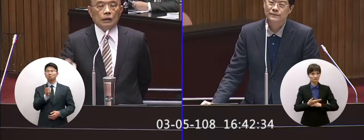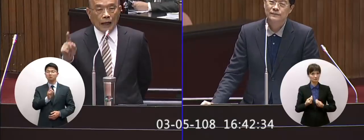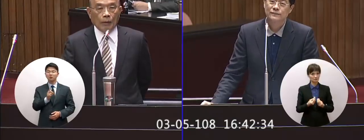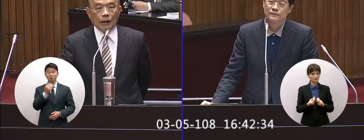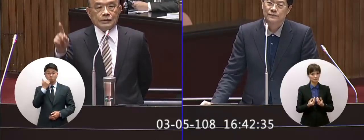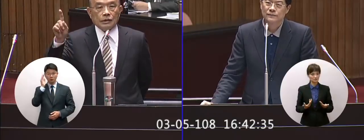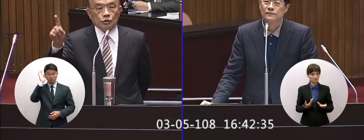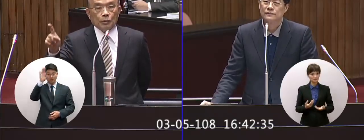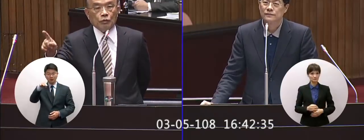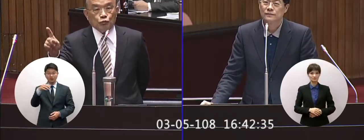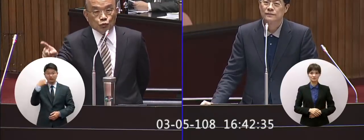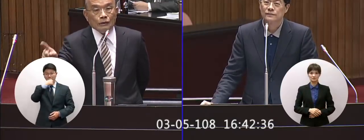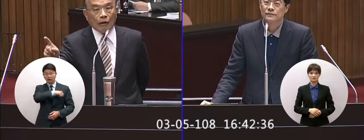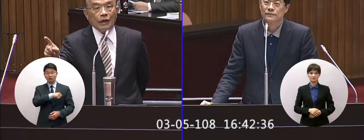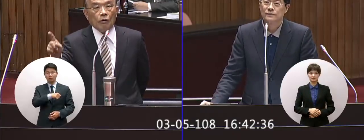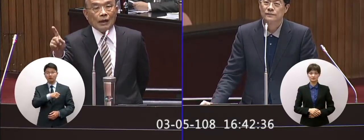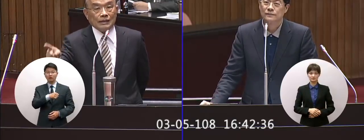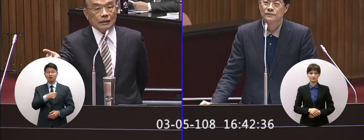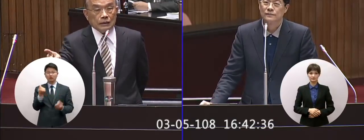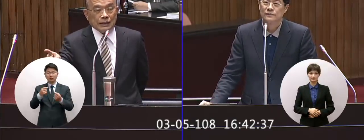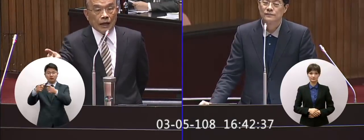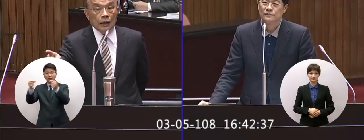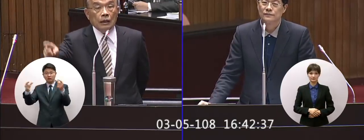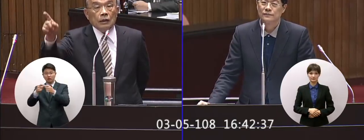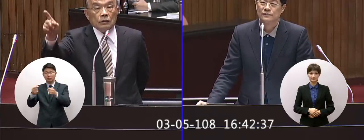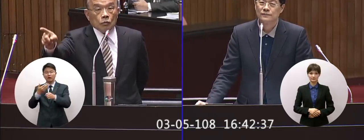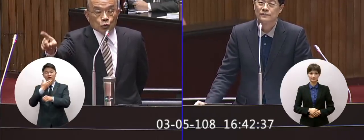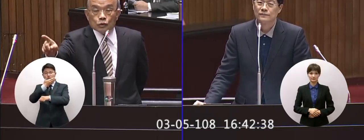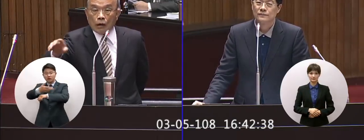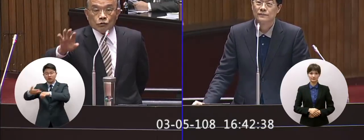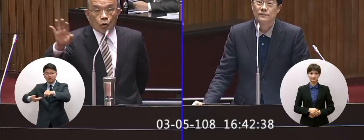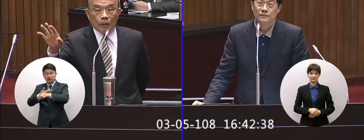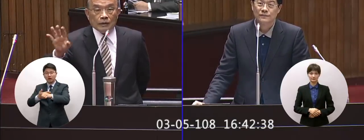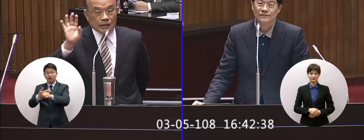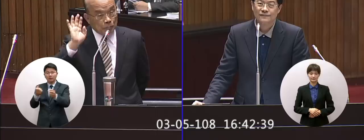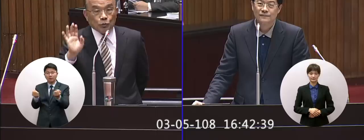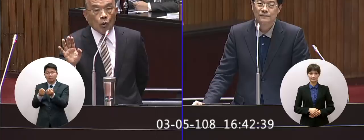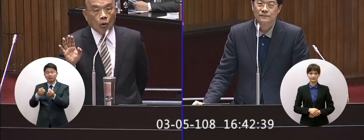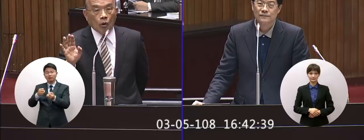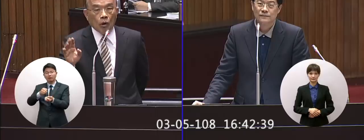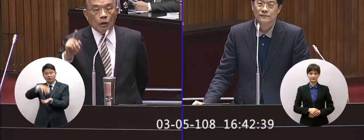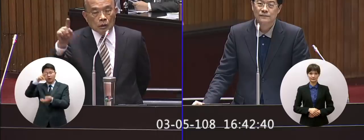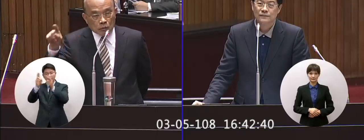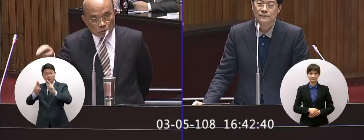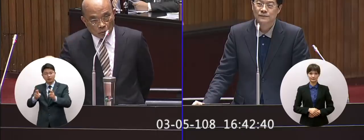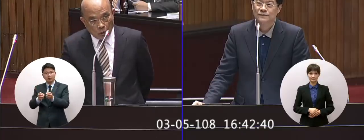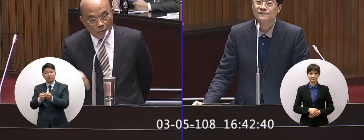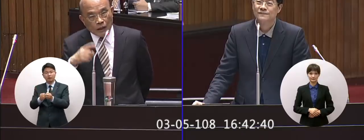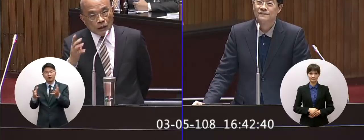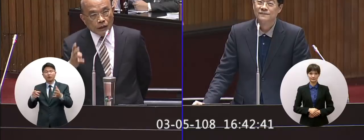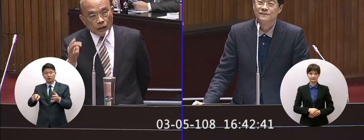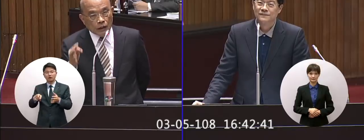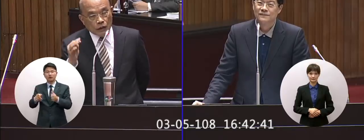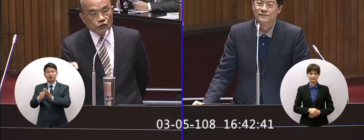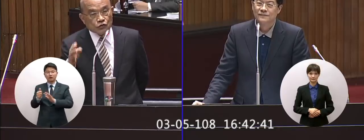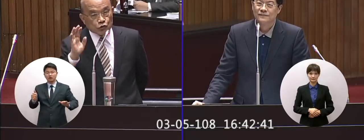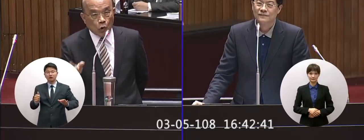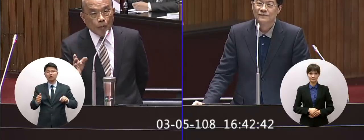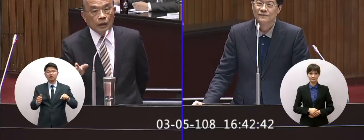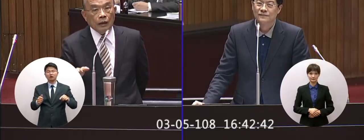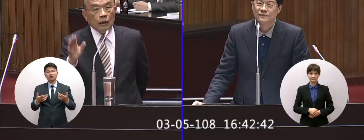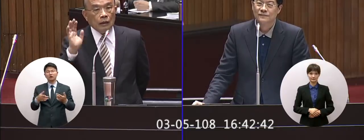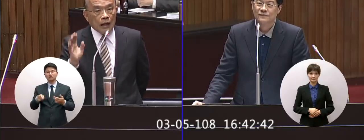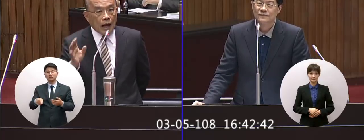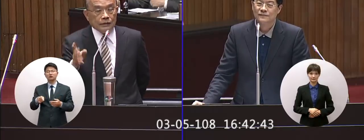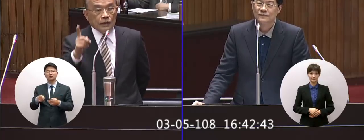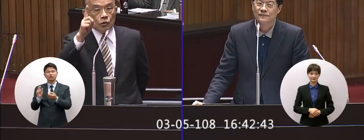天台湾像日本福岛一样发生核灾，福岛周边人不多，我们核一、核二、核四